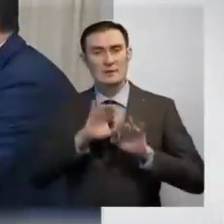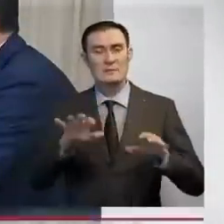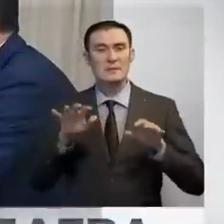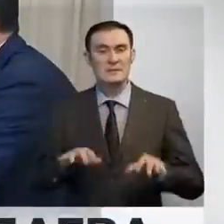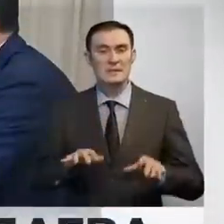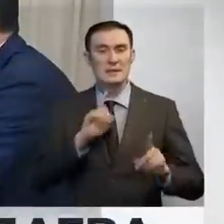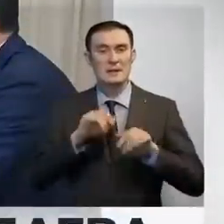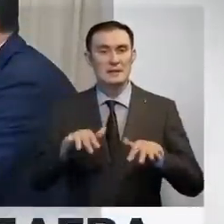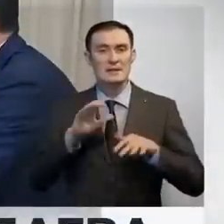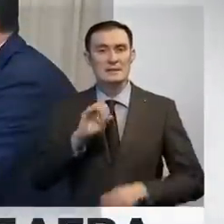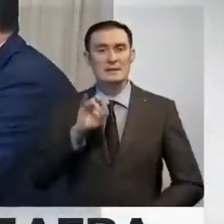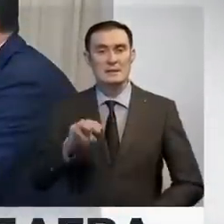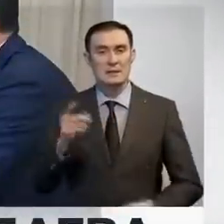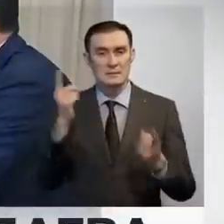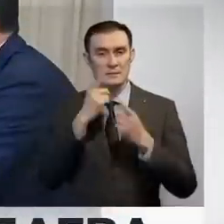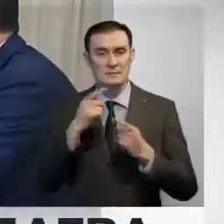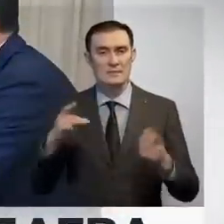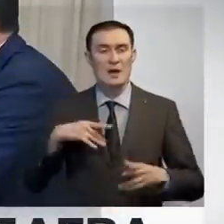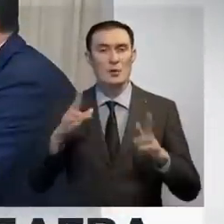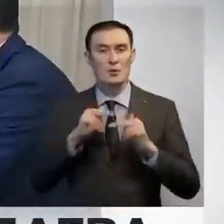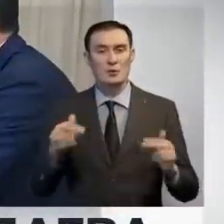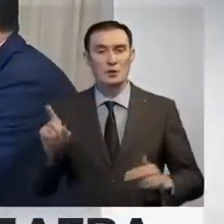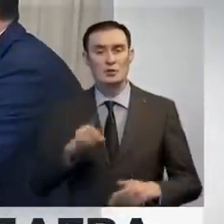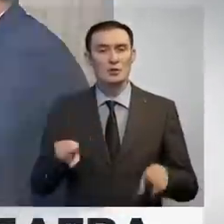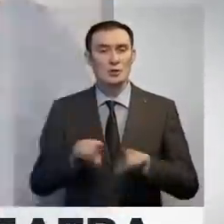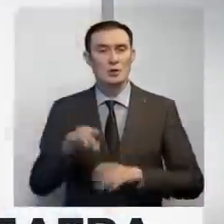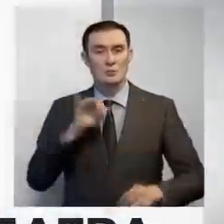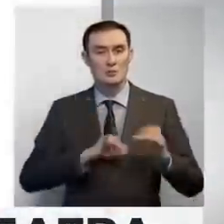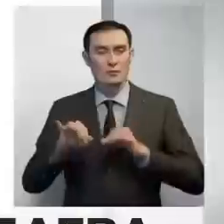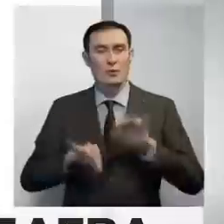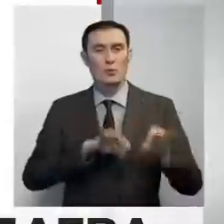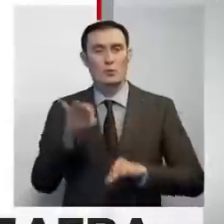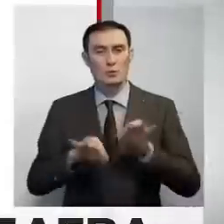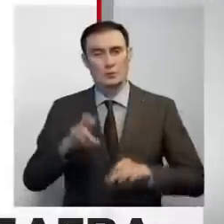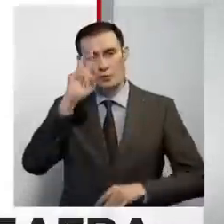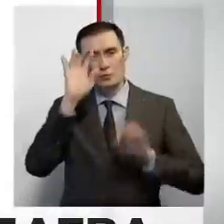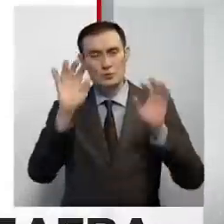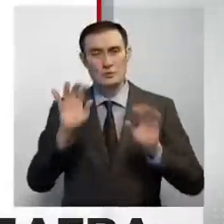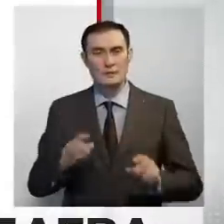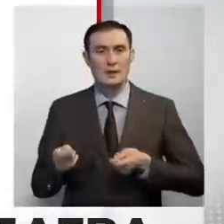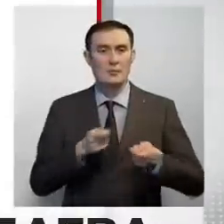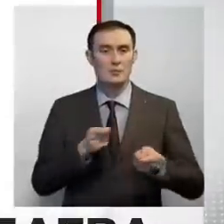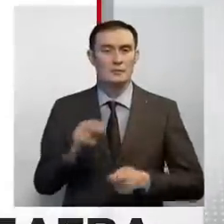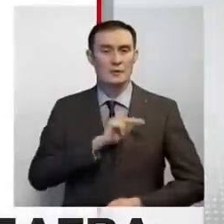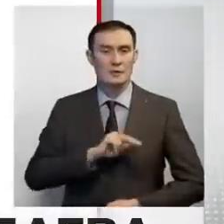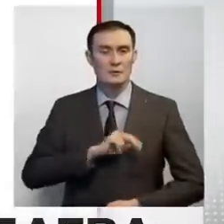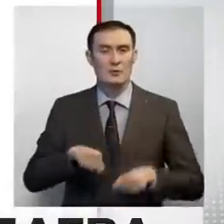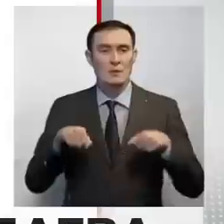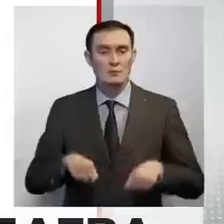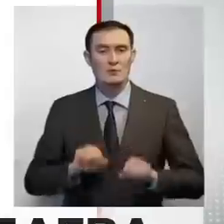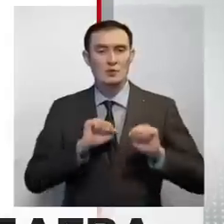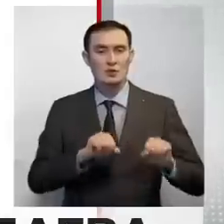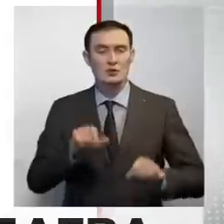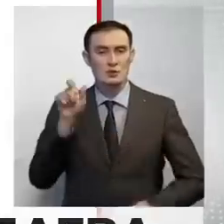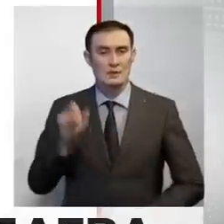Сената. Об этом сообщает пресс-служба «Аккорды». Отмечается, что также речь шла о проектах конституционных законов, регламентирующих деятельность уполномоченного по